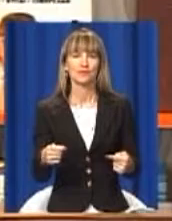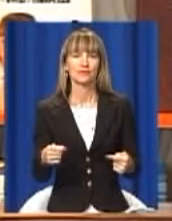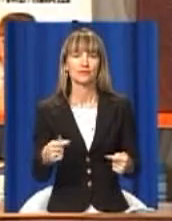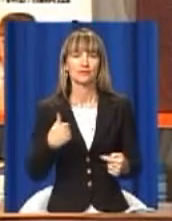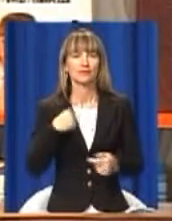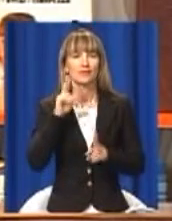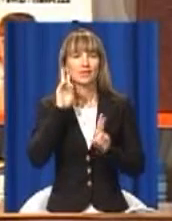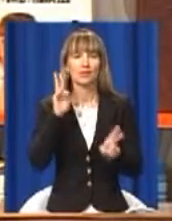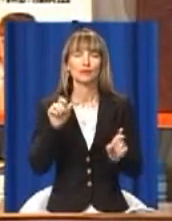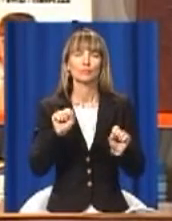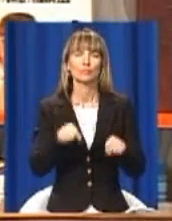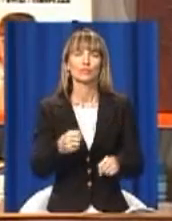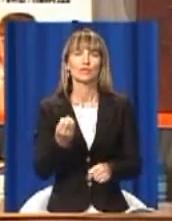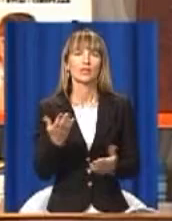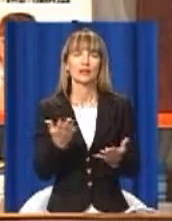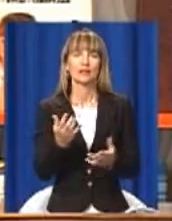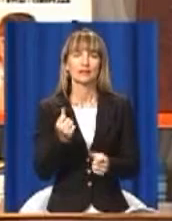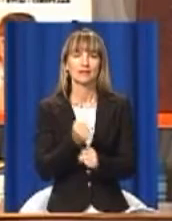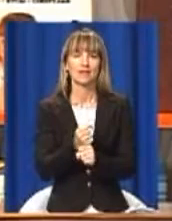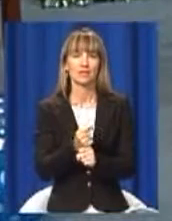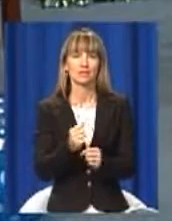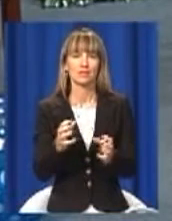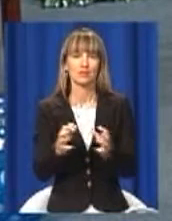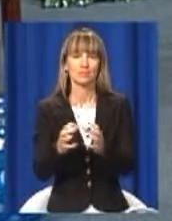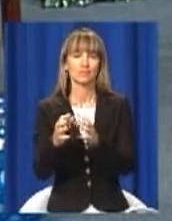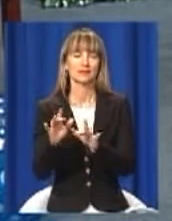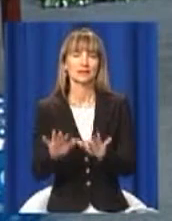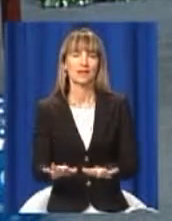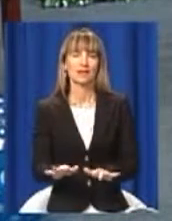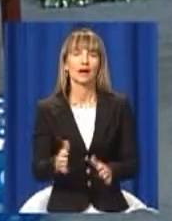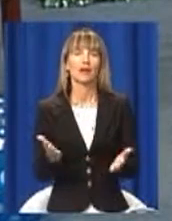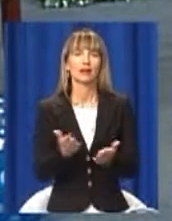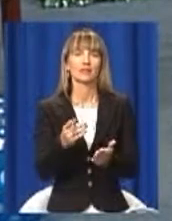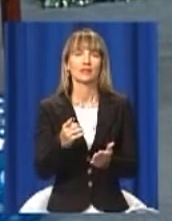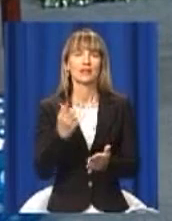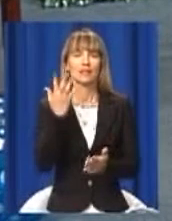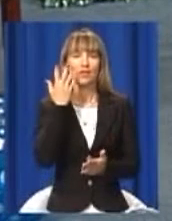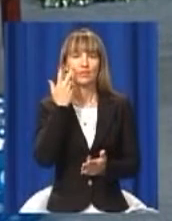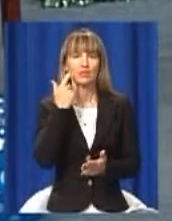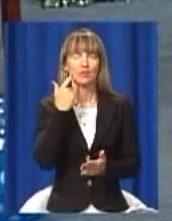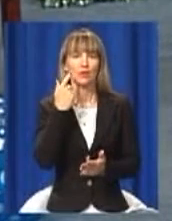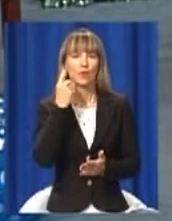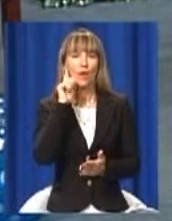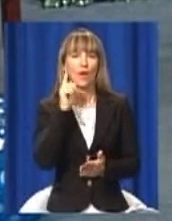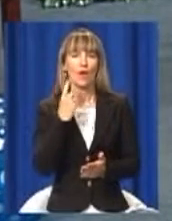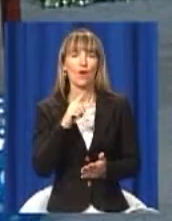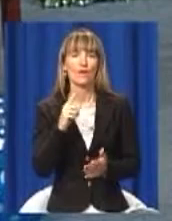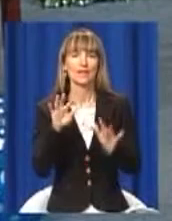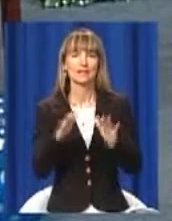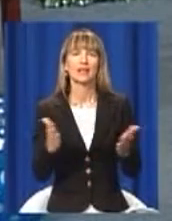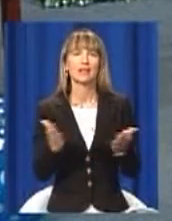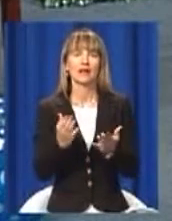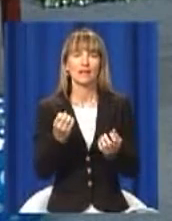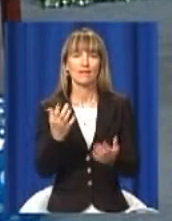Не знаю. Можливо, ще якісь штуки ліпити. А як ти, до речі, кольоровий сніг тобі як? Які